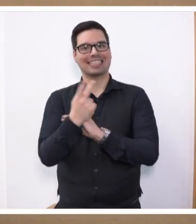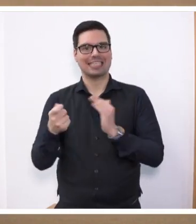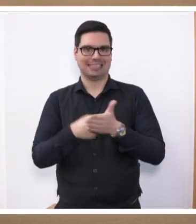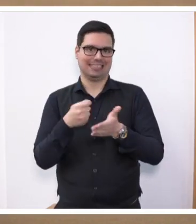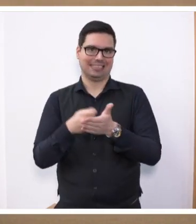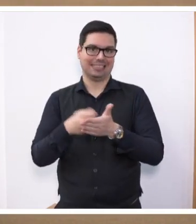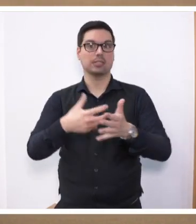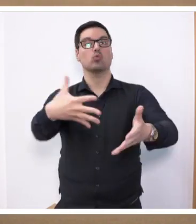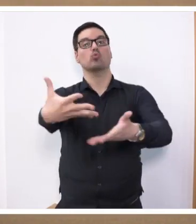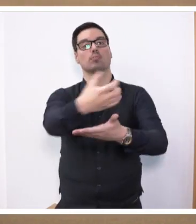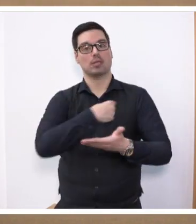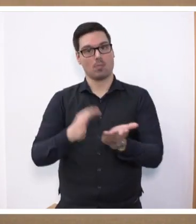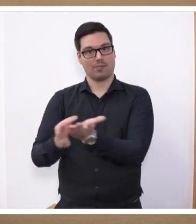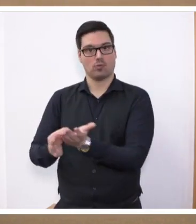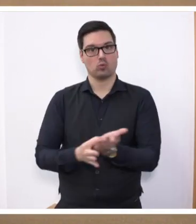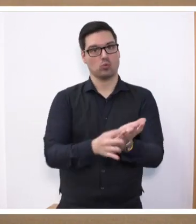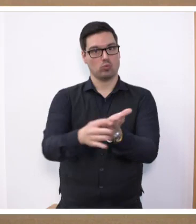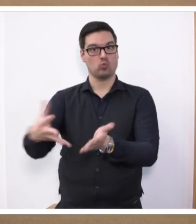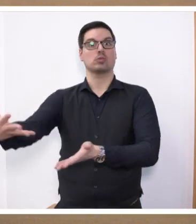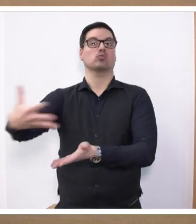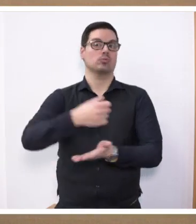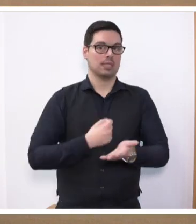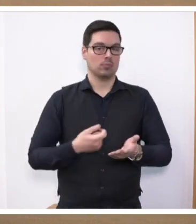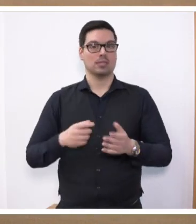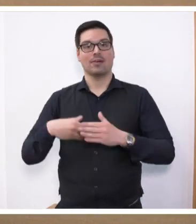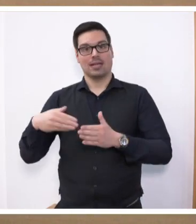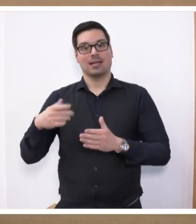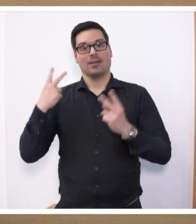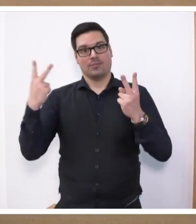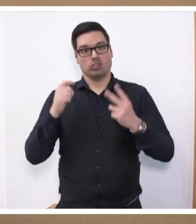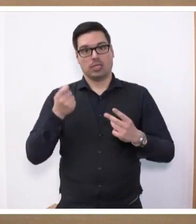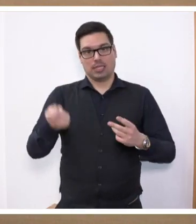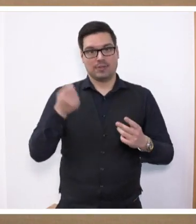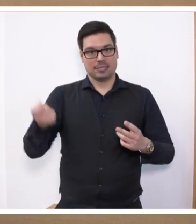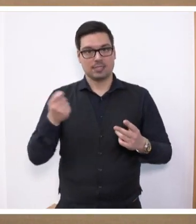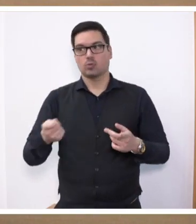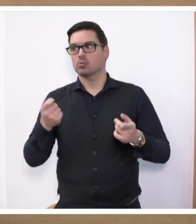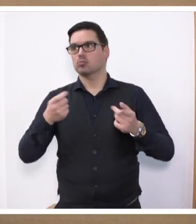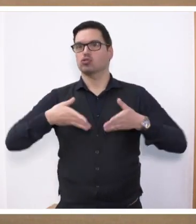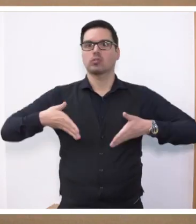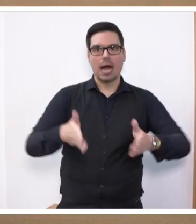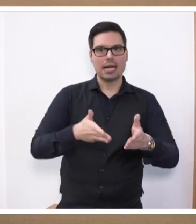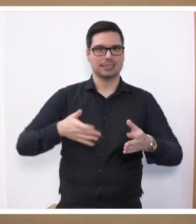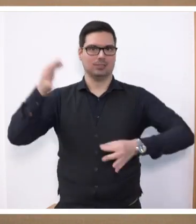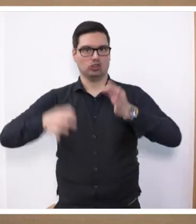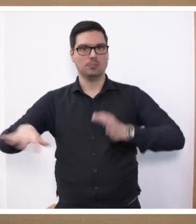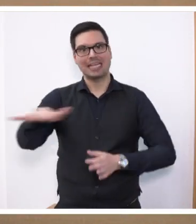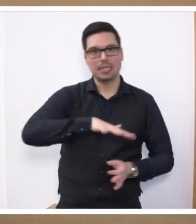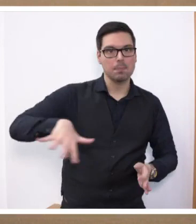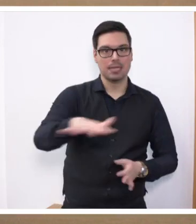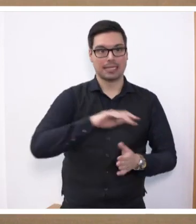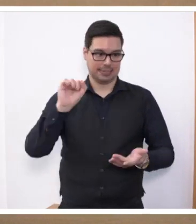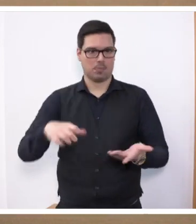Kommunen übernommen und so auch weitere wichtige Investitionen in Straßen, Spielplätzen und auch Hallen zusätzlich erst möglich